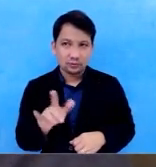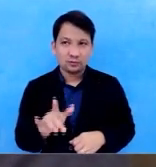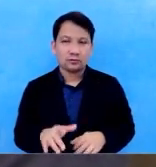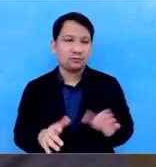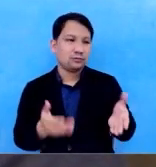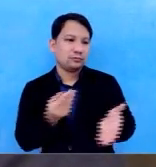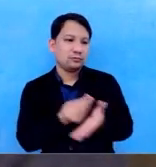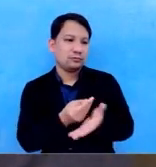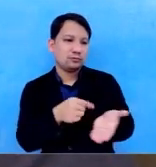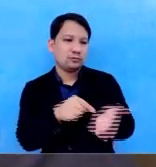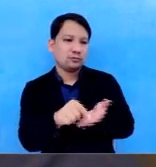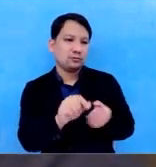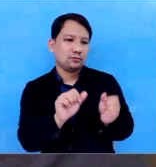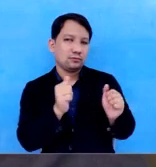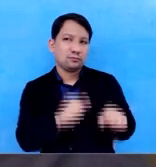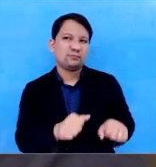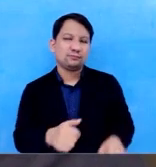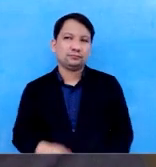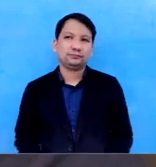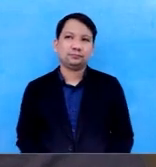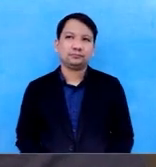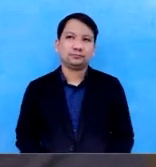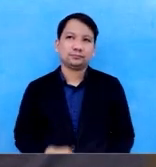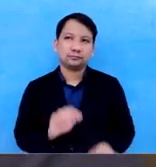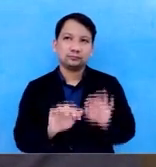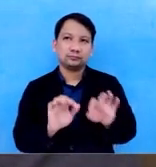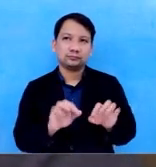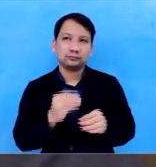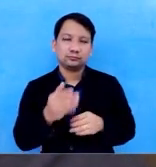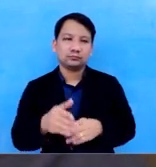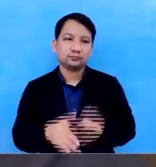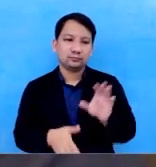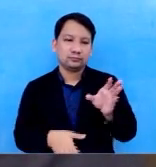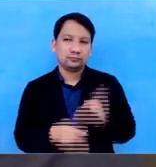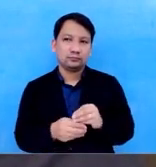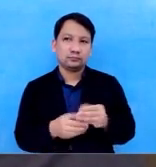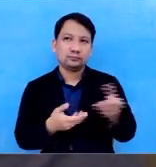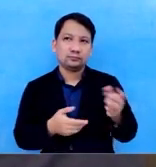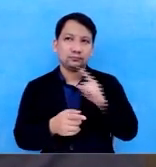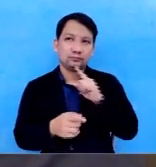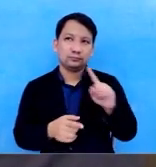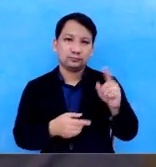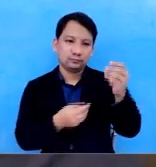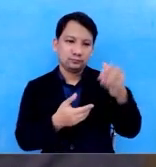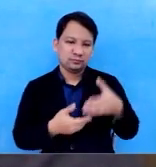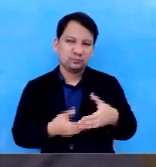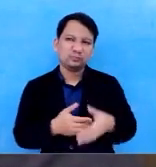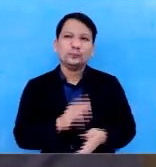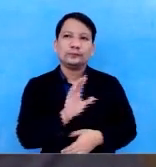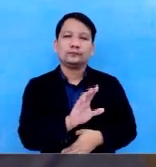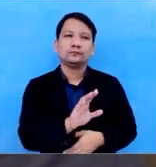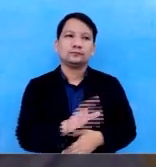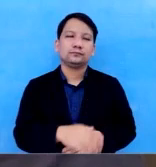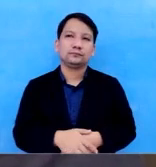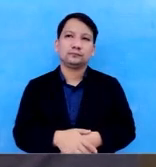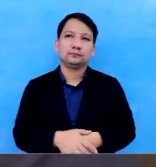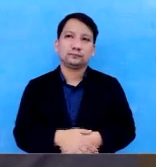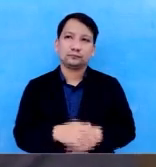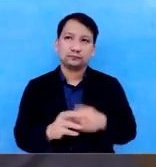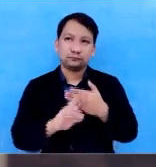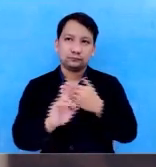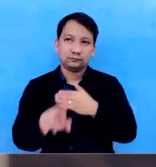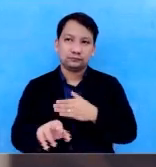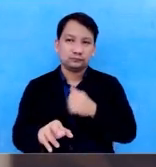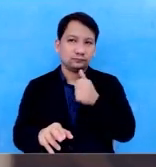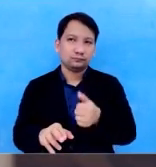po ako may ibigay. Ayun na, chinat ko siya na sabi ko na sa promise mo na marerepan mo lahat, tapos di na